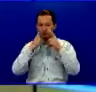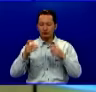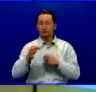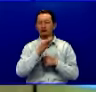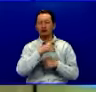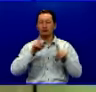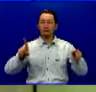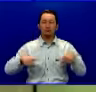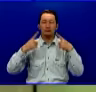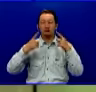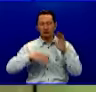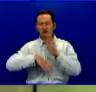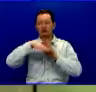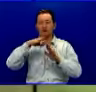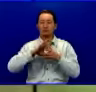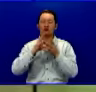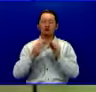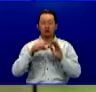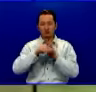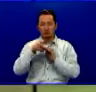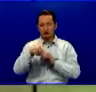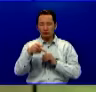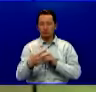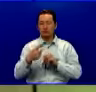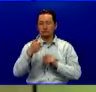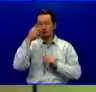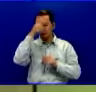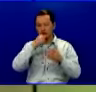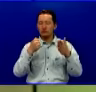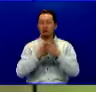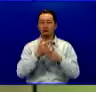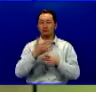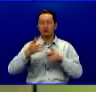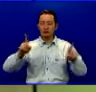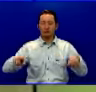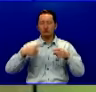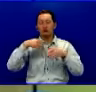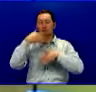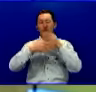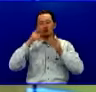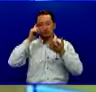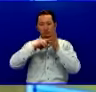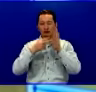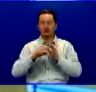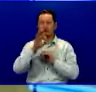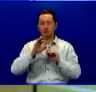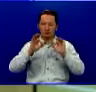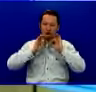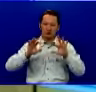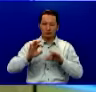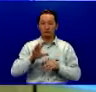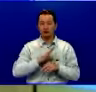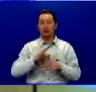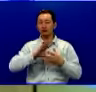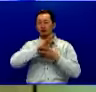биылғы перспективалары, сондай-ақ өңірдің 2021 жылға дейінгі әлеуметтік-экономикалық даму жоспары туралы баяндап берді.